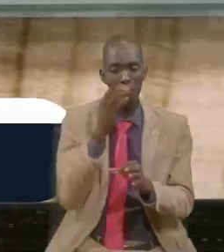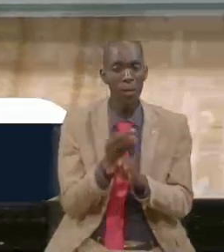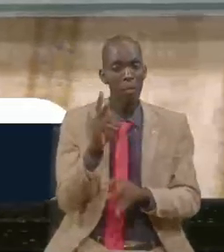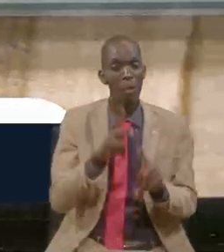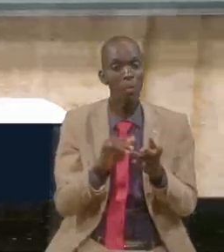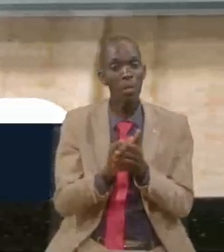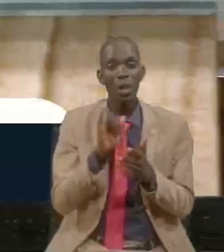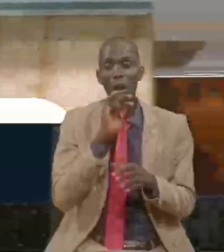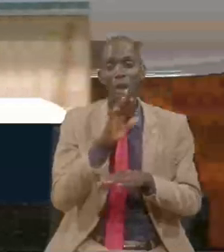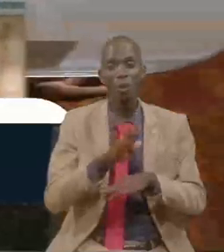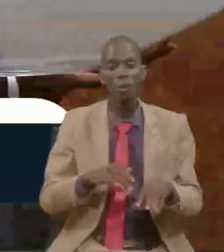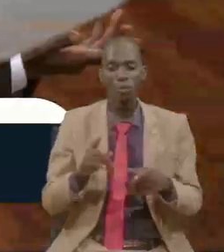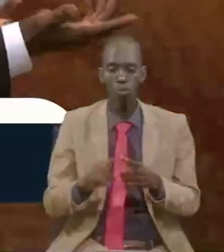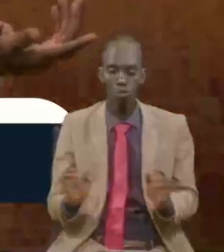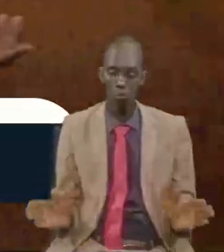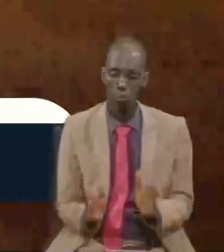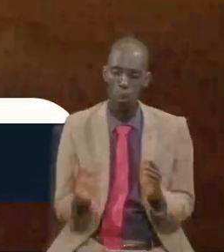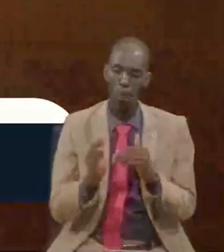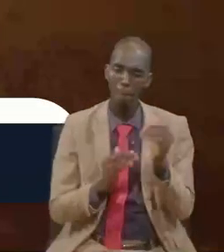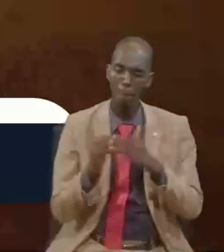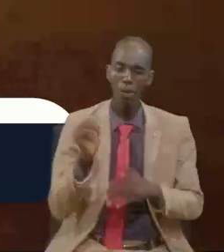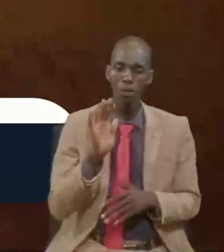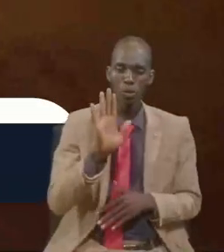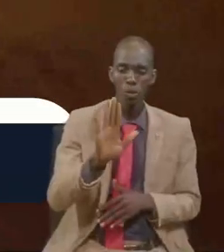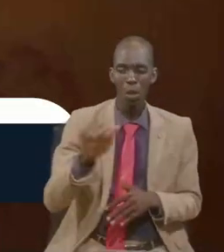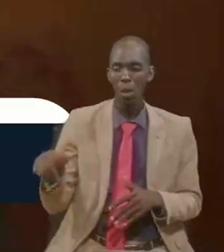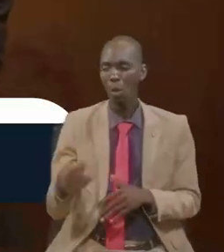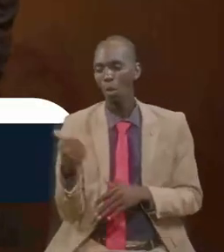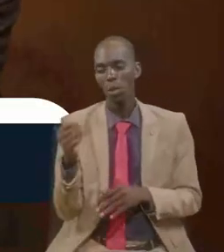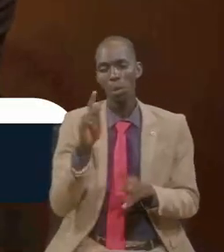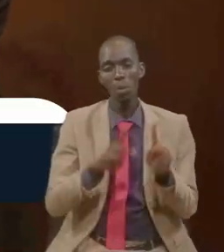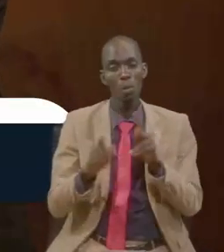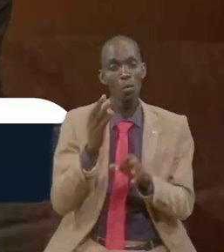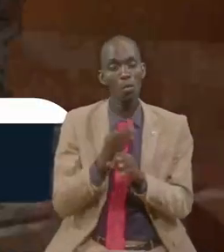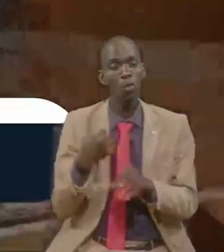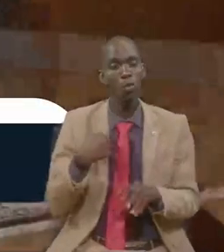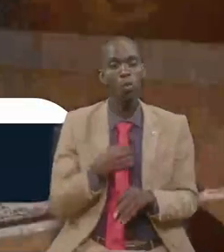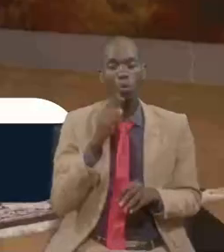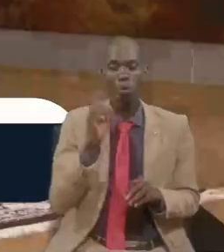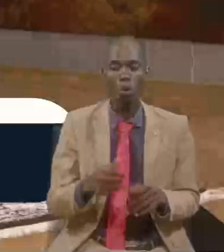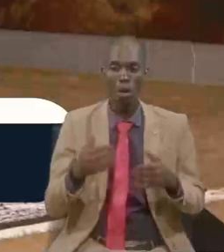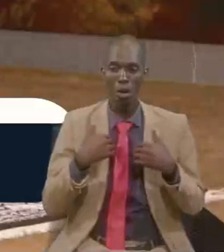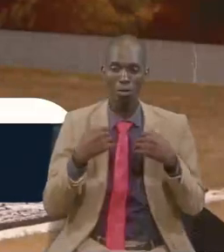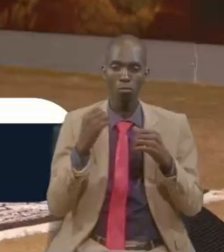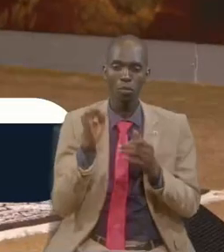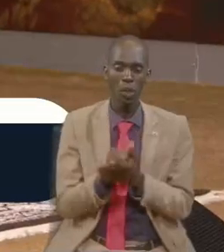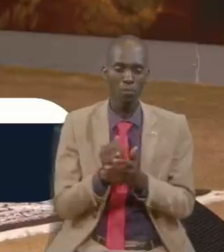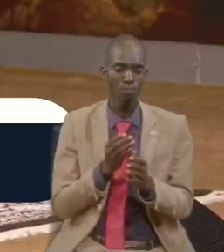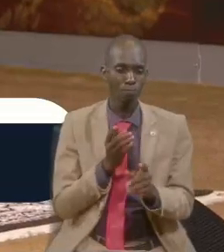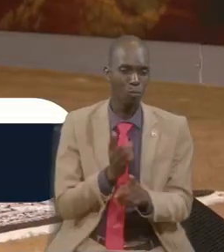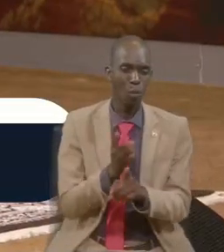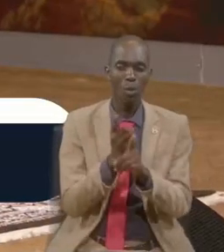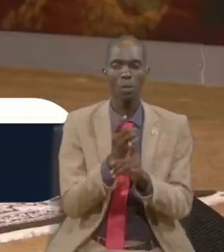à bâtir la foi des autres. Même à bâtir votre propre foi, édifier votre foi. Nous devons